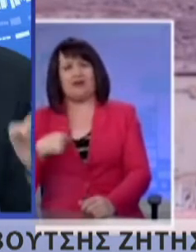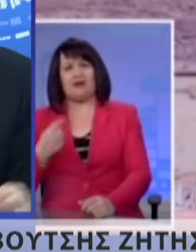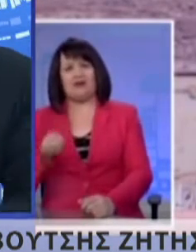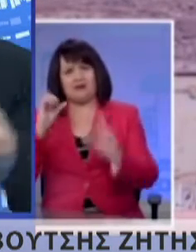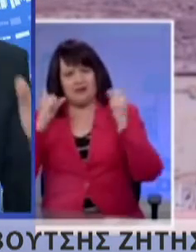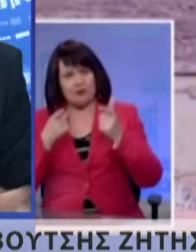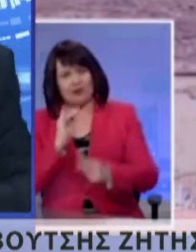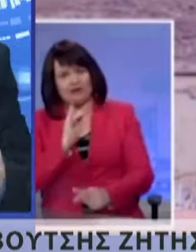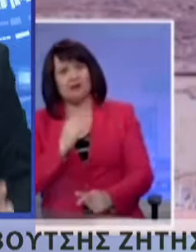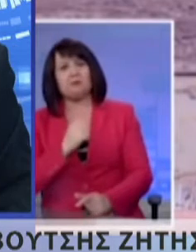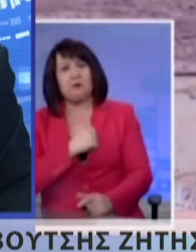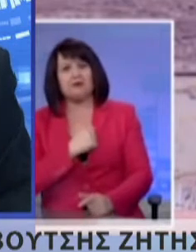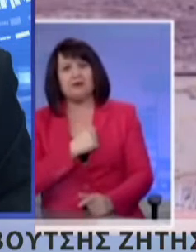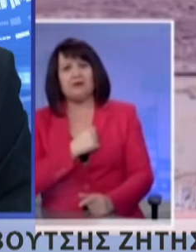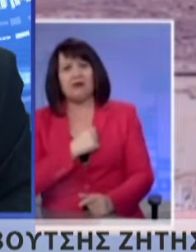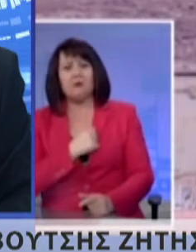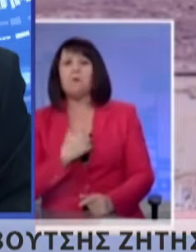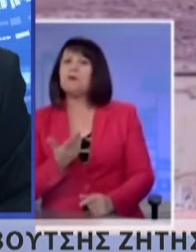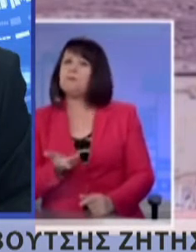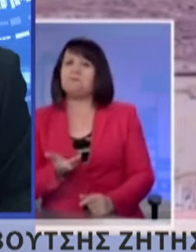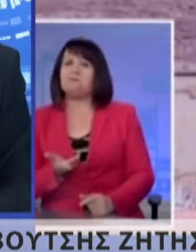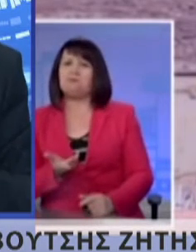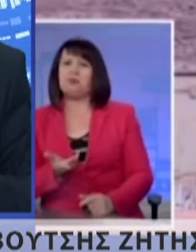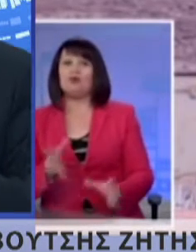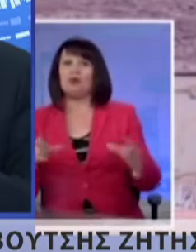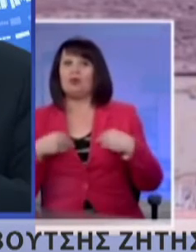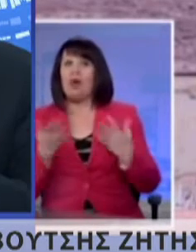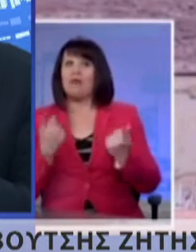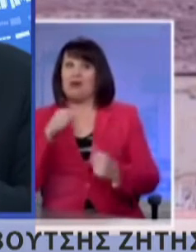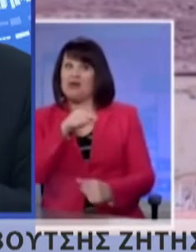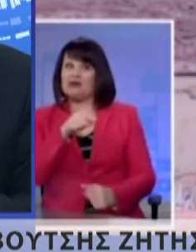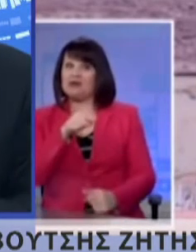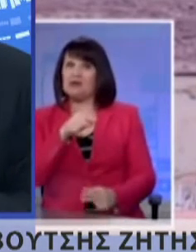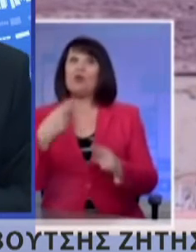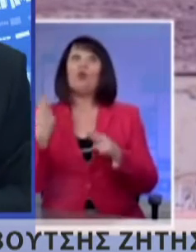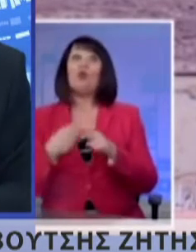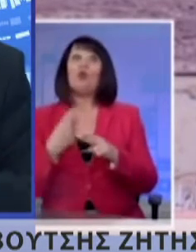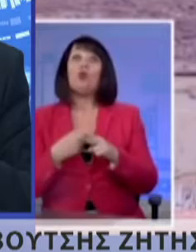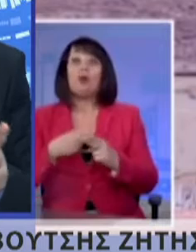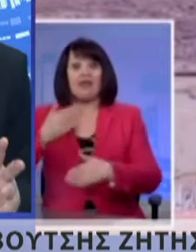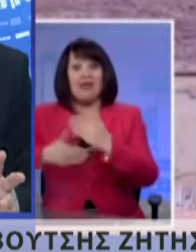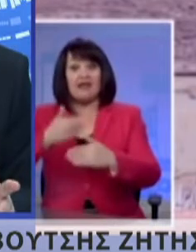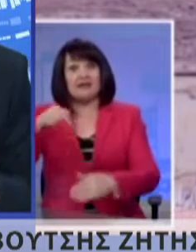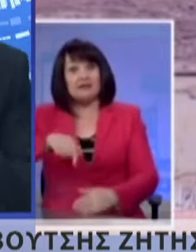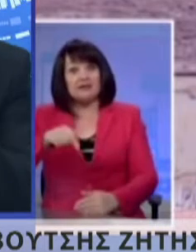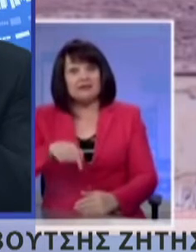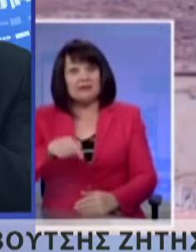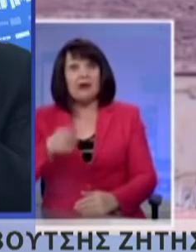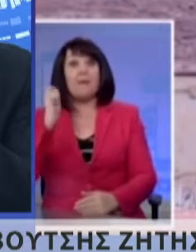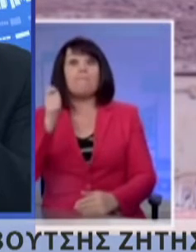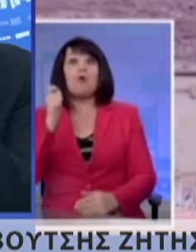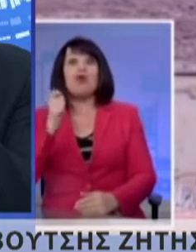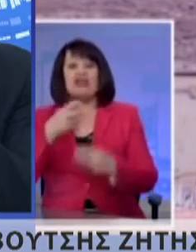πω διαφορετικά, διασταλτική ερμηνεία του κανονισμού της Βουλής. Ψάχνουν να βρουν την λιγότερο άσχημη λύση. Από ό,τι έχω ακούσει,